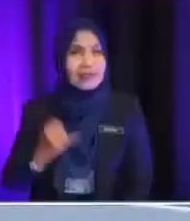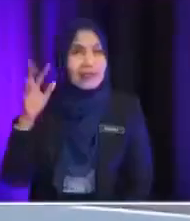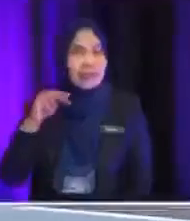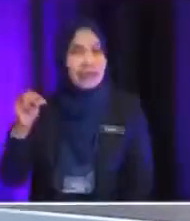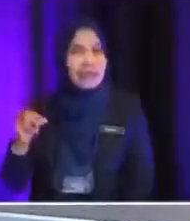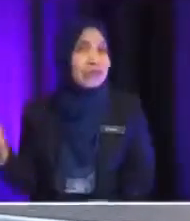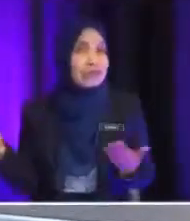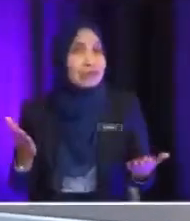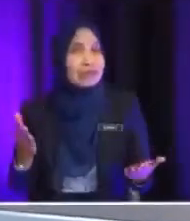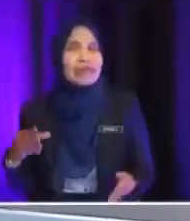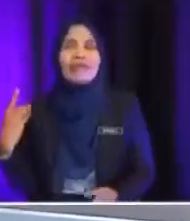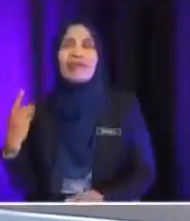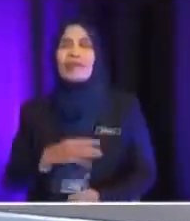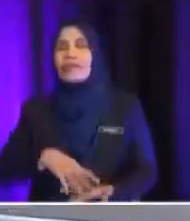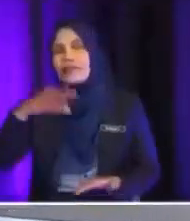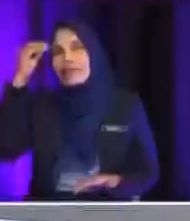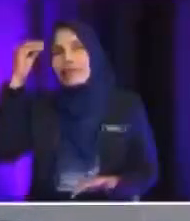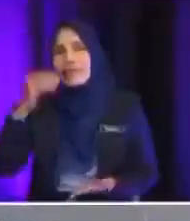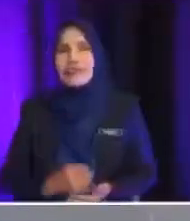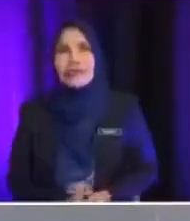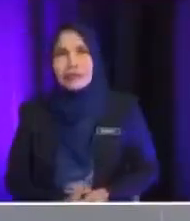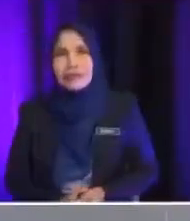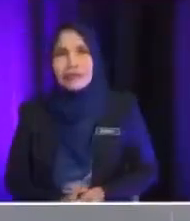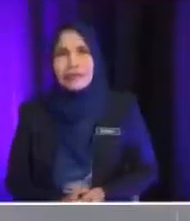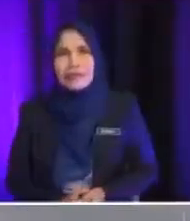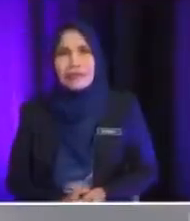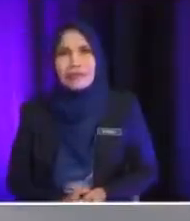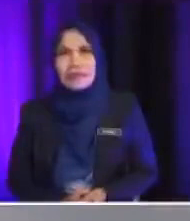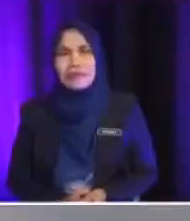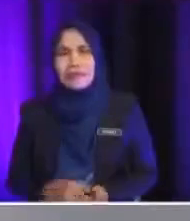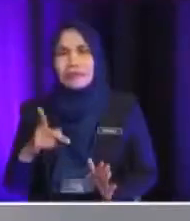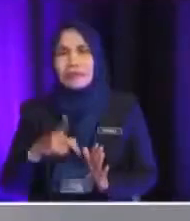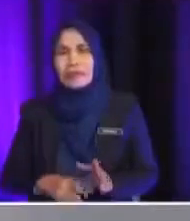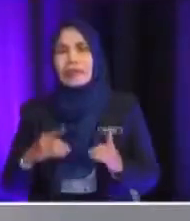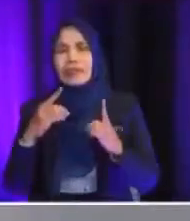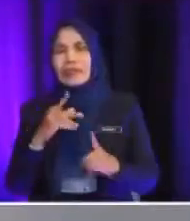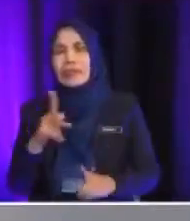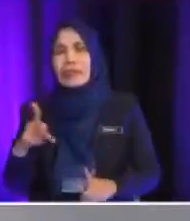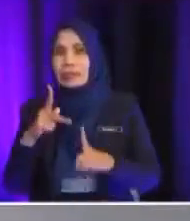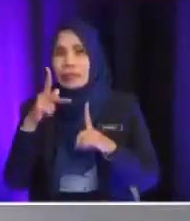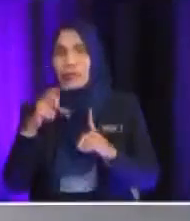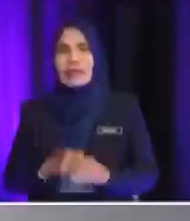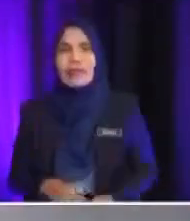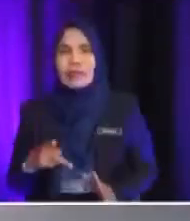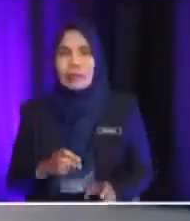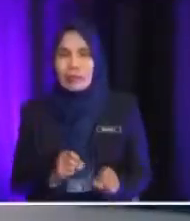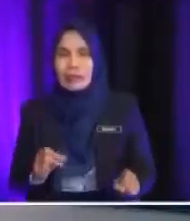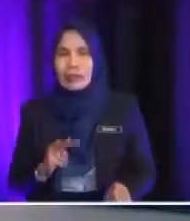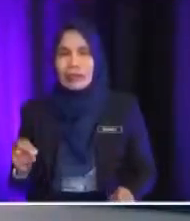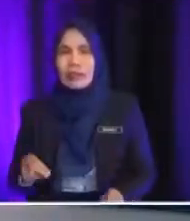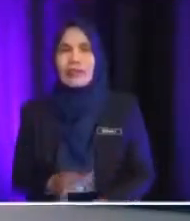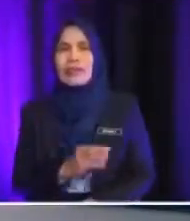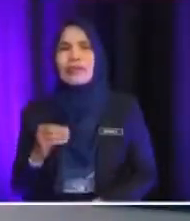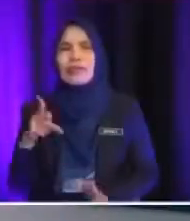Murid-murid, jom kita masuk kelas. Hari ini kita dalam slot menengah atas bagi mata pelajaran pendidikan khas penyediaan dan pembuatan makanan